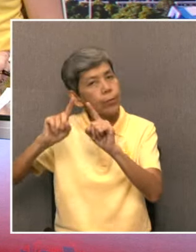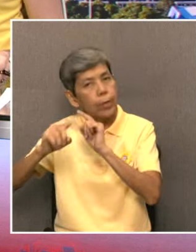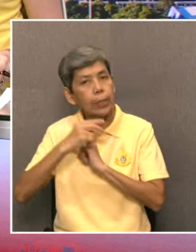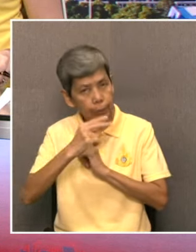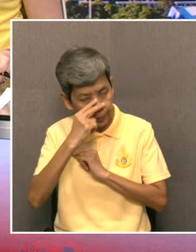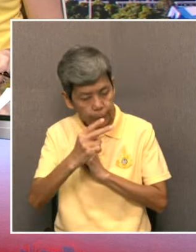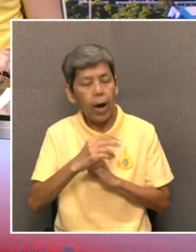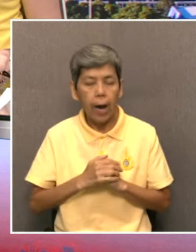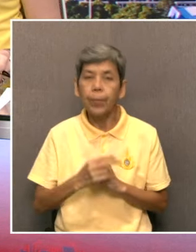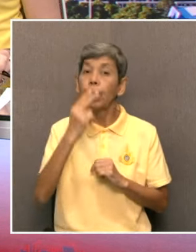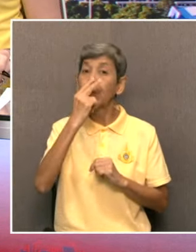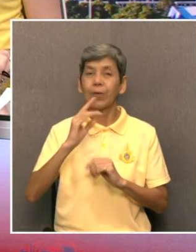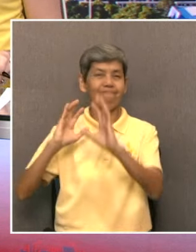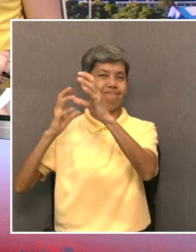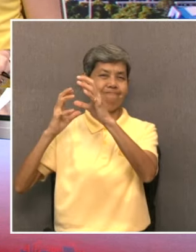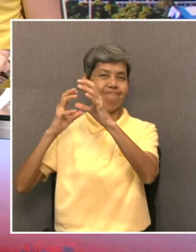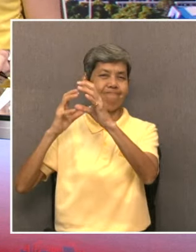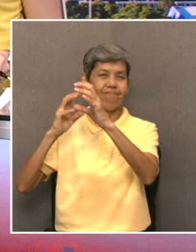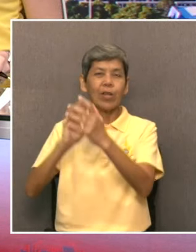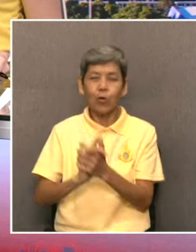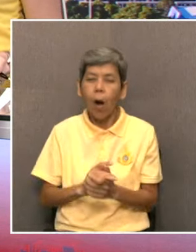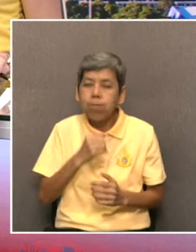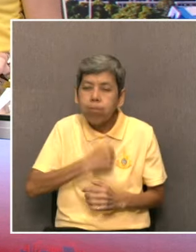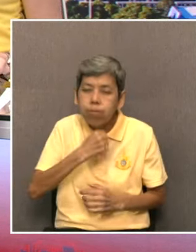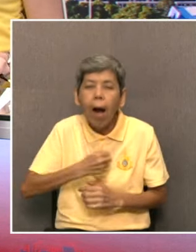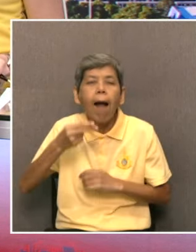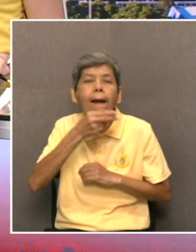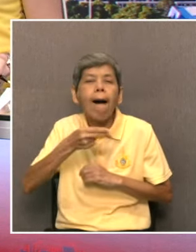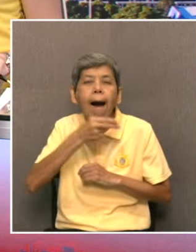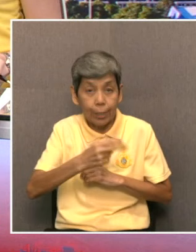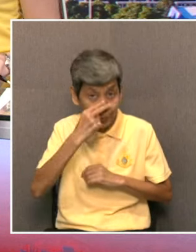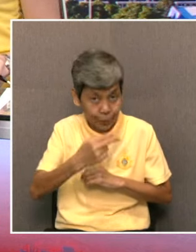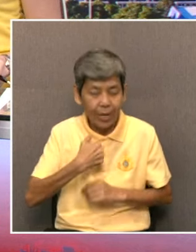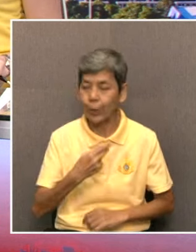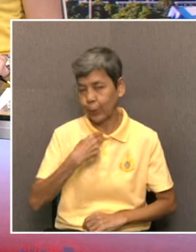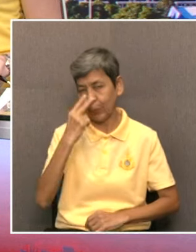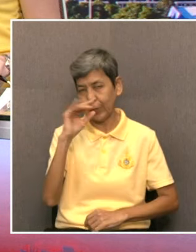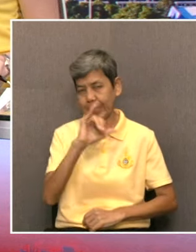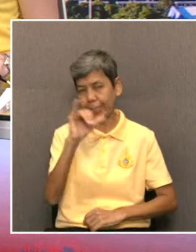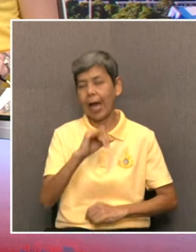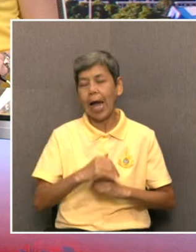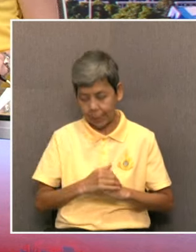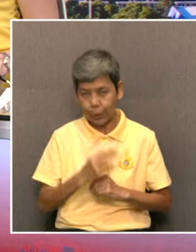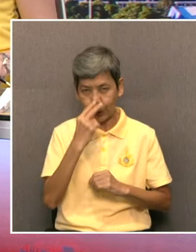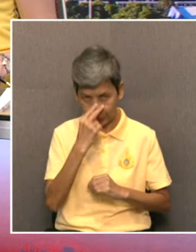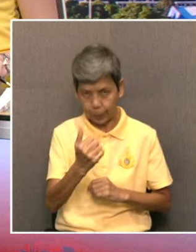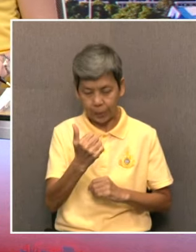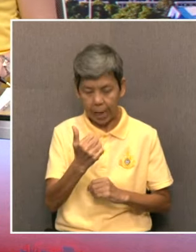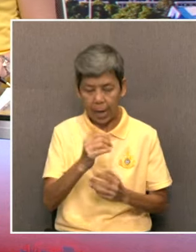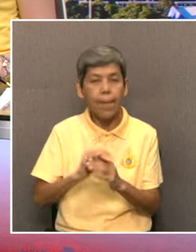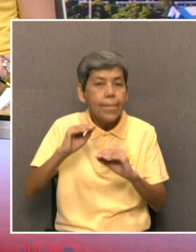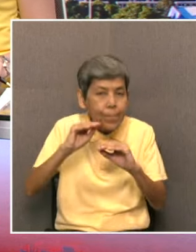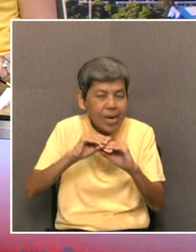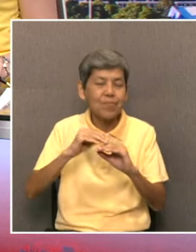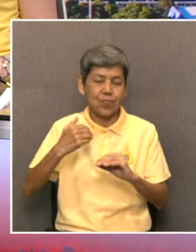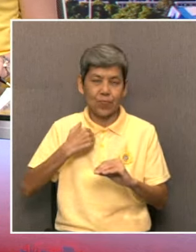อยากชวนคุณผู้ชมไปดูภาพยนตร์เรื่องหลานม่านะคะนิวดูหรือยังคะ ยังเลยครับ ยังเหมือนกันเลยเราจะได้มีโอกาสไปดูแล้วเพราะเขาเพิ่มรอบเป ็ น